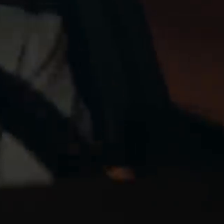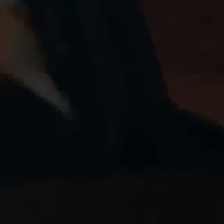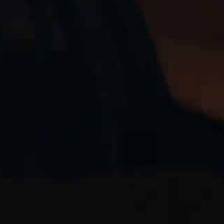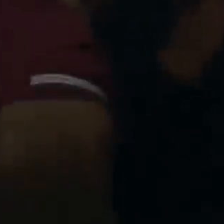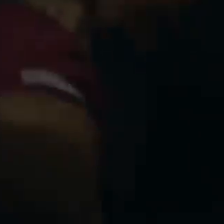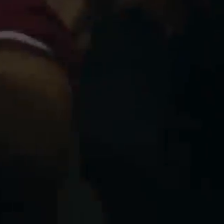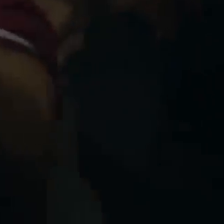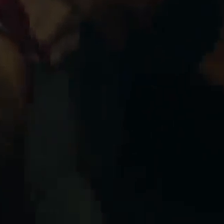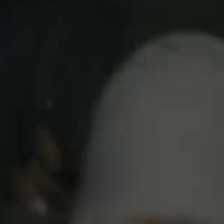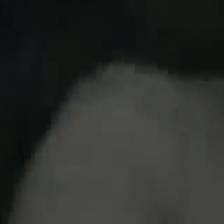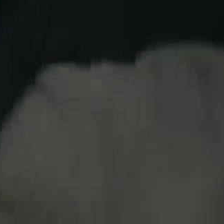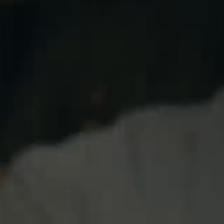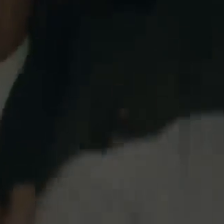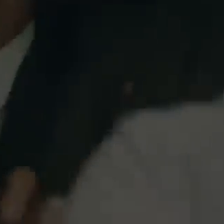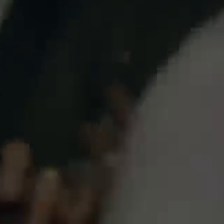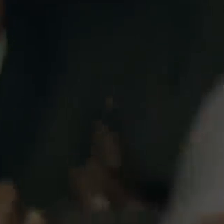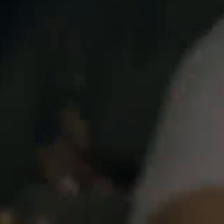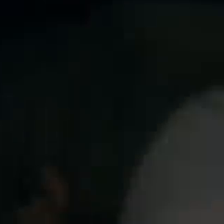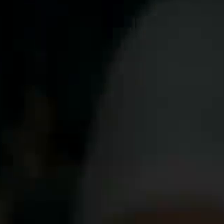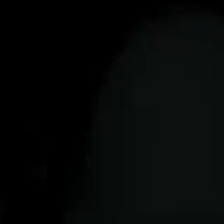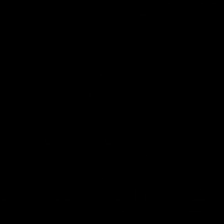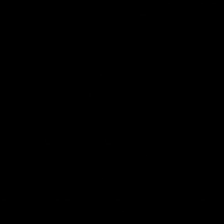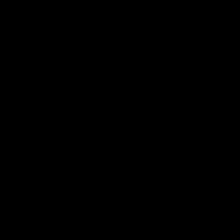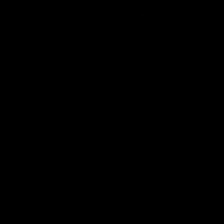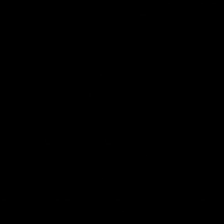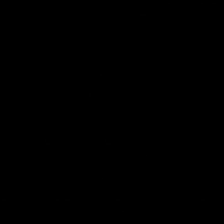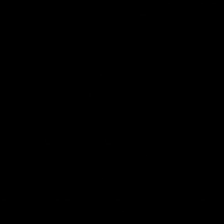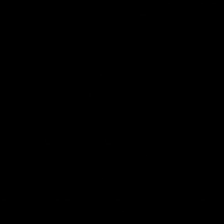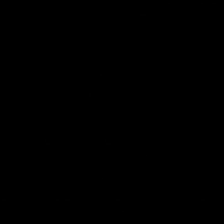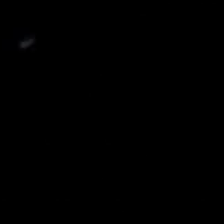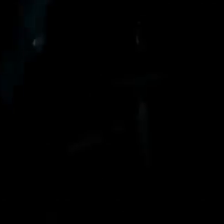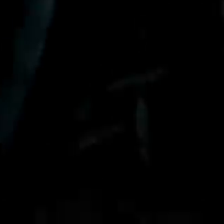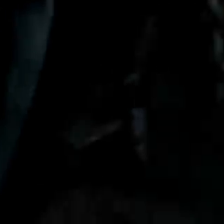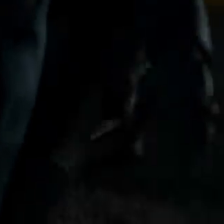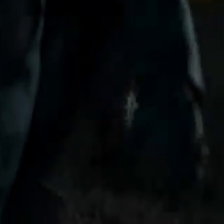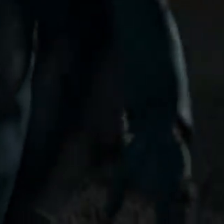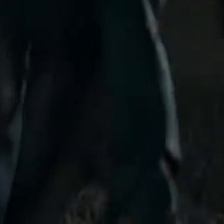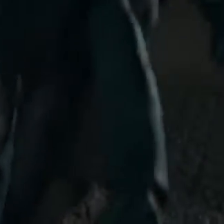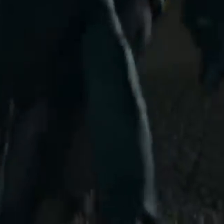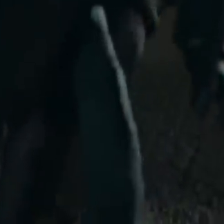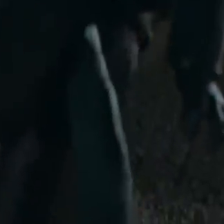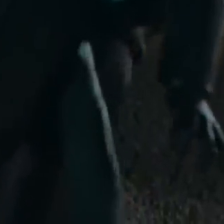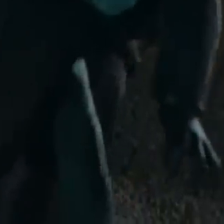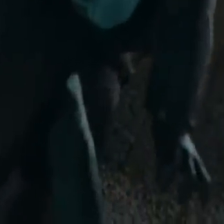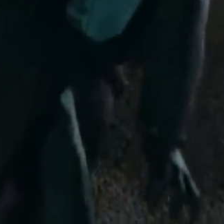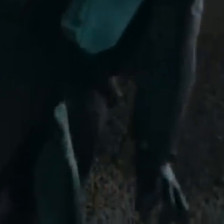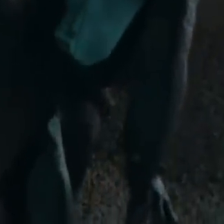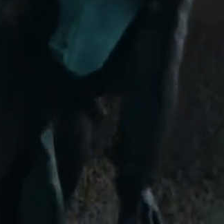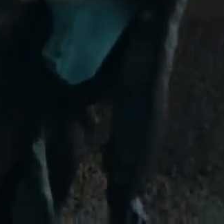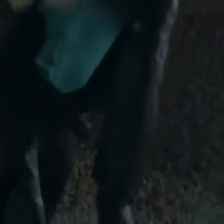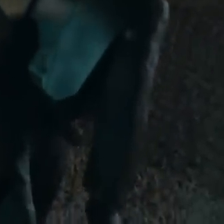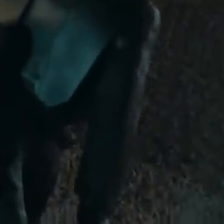Sağ sola çevirip yarpalatıyor arabayı. Sımsıkı yapıştılar koltuklara. Ortalık karardı. Heykellere çarparak